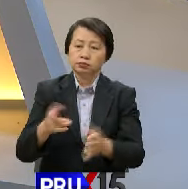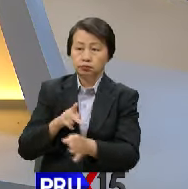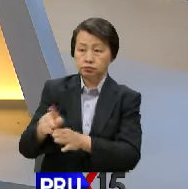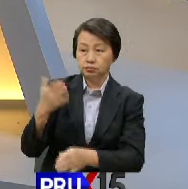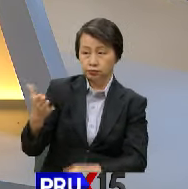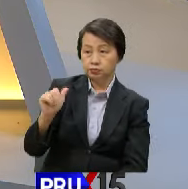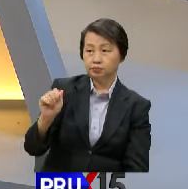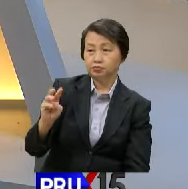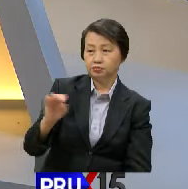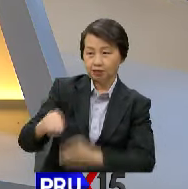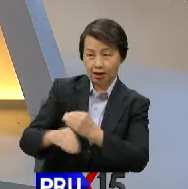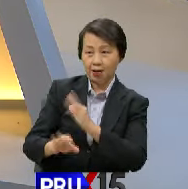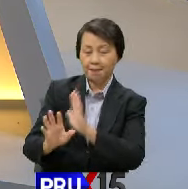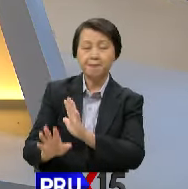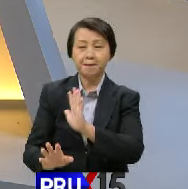pertama